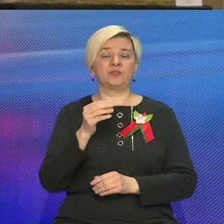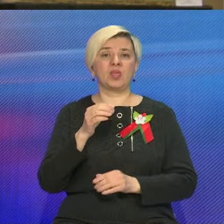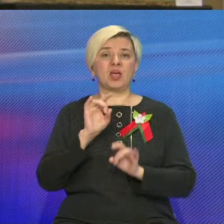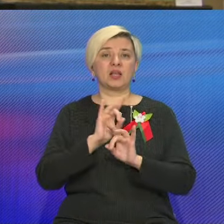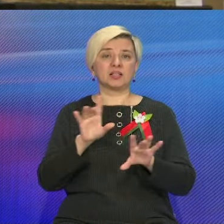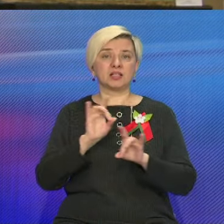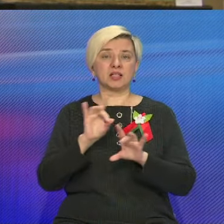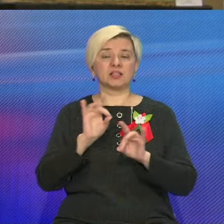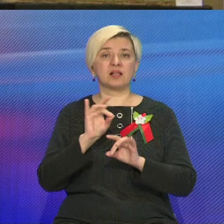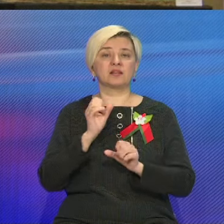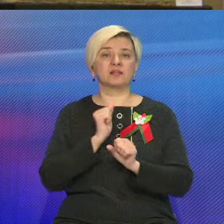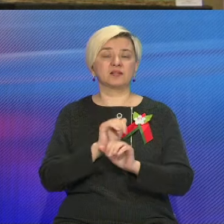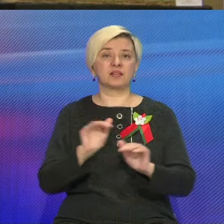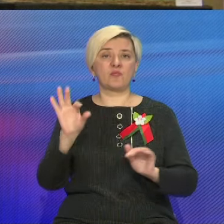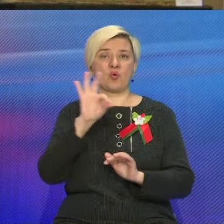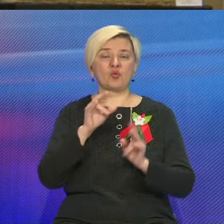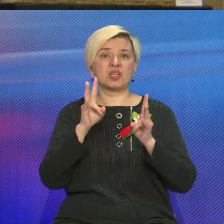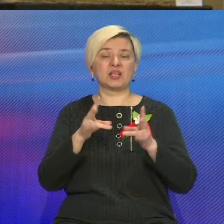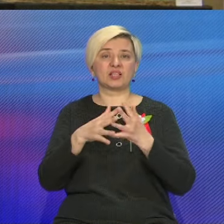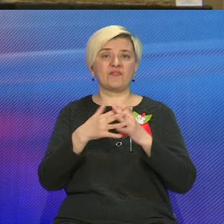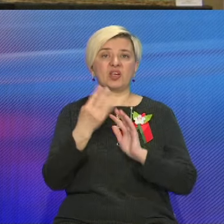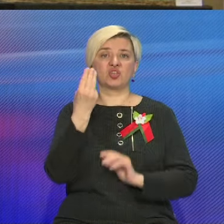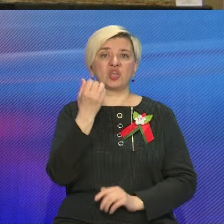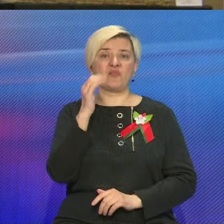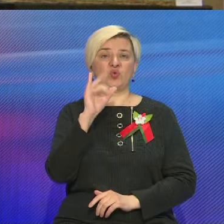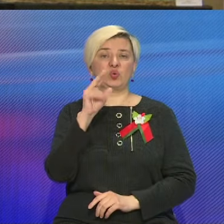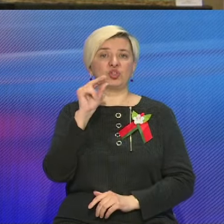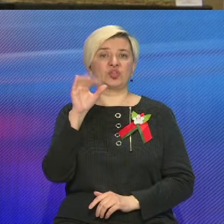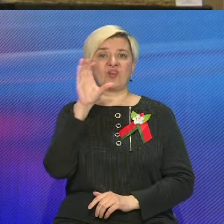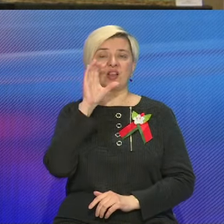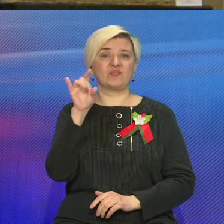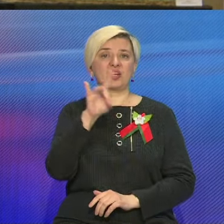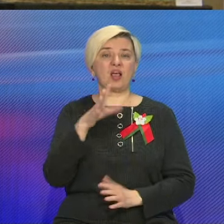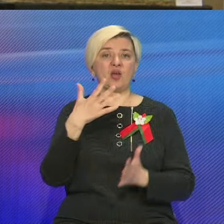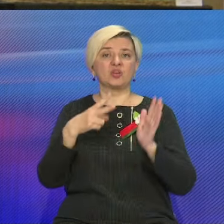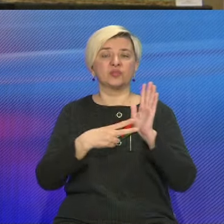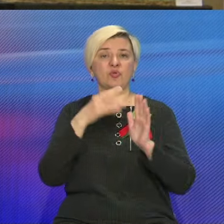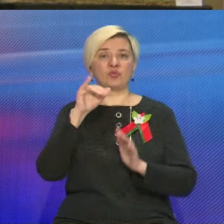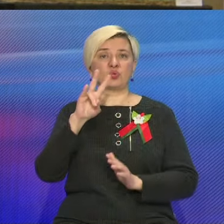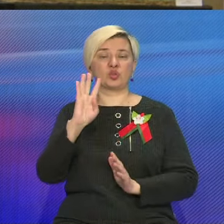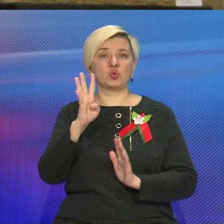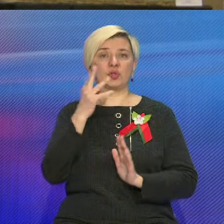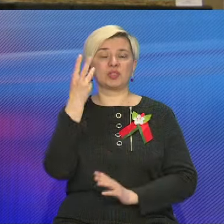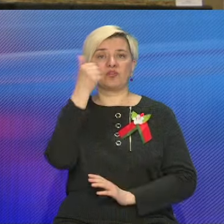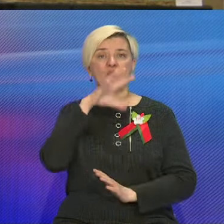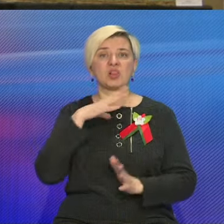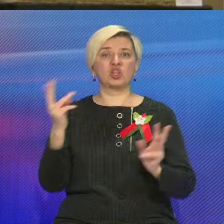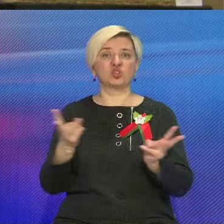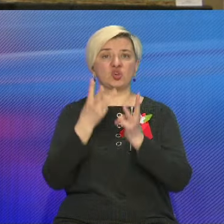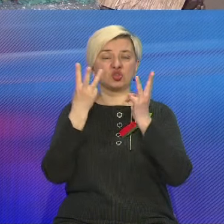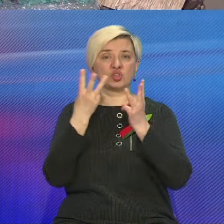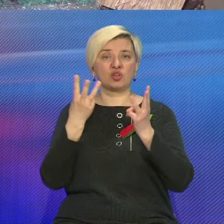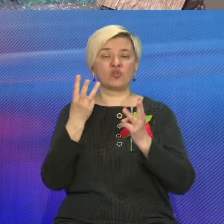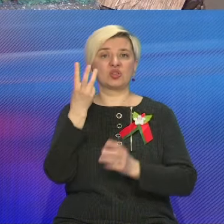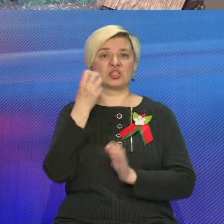Шауличи Волковыцкого района, которая 7 июля 43 года была сожжена, 366 жителей